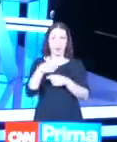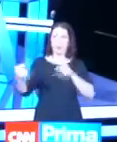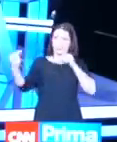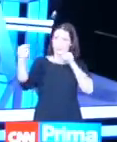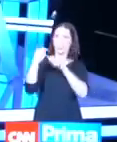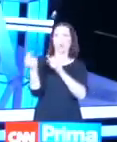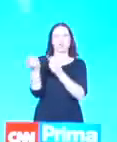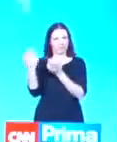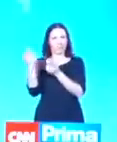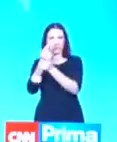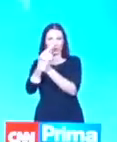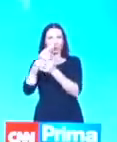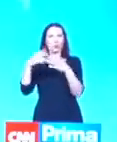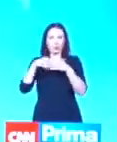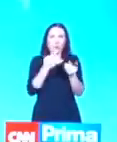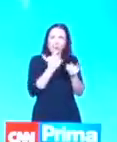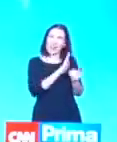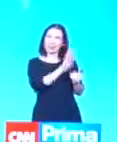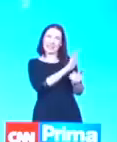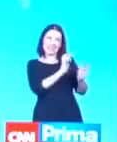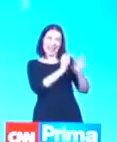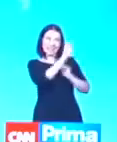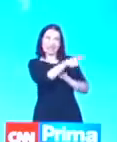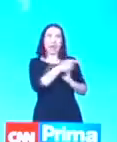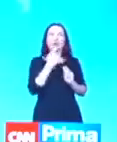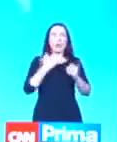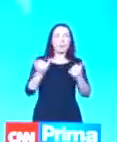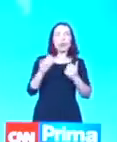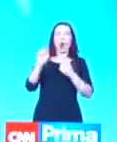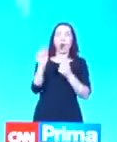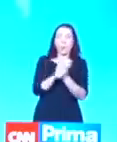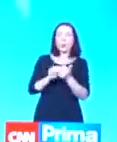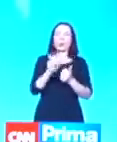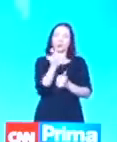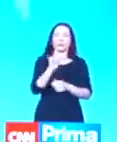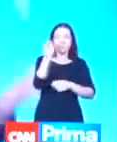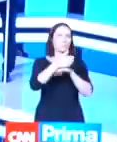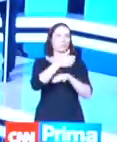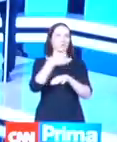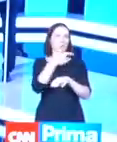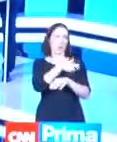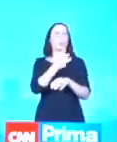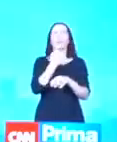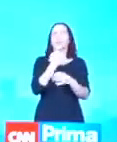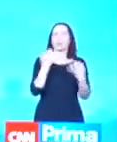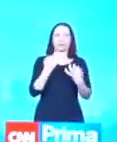ale jo, ale jak jinak chcete mluvit o míru než ve 120 decibelech, že